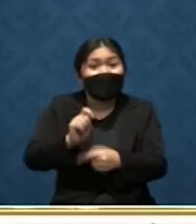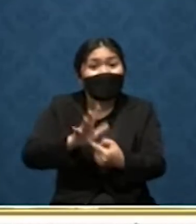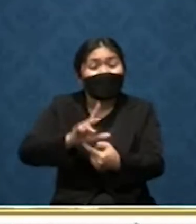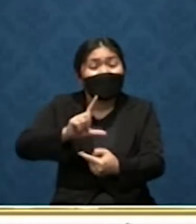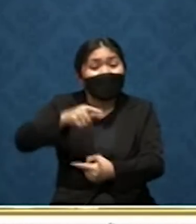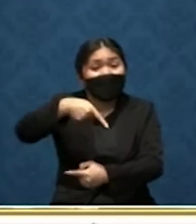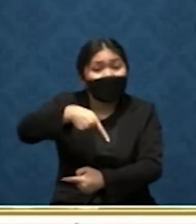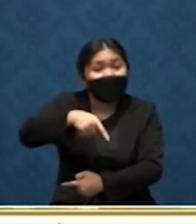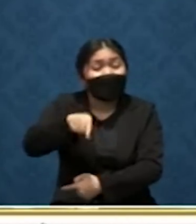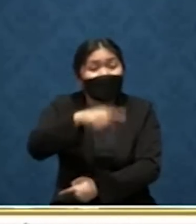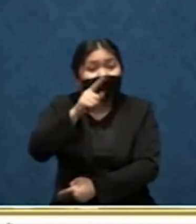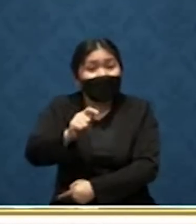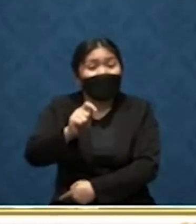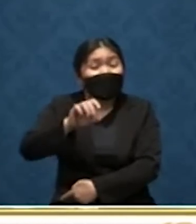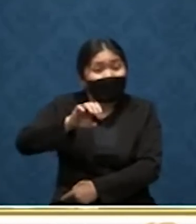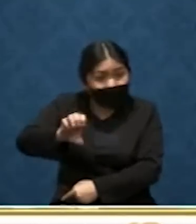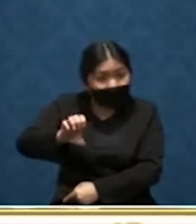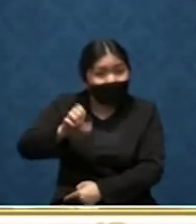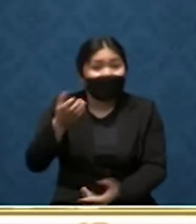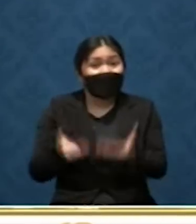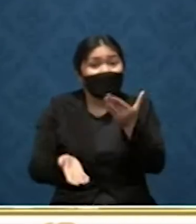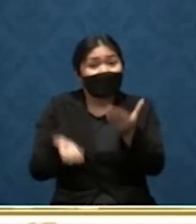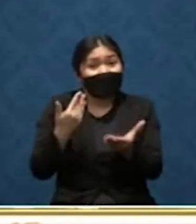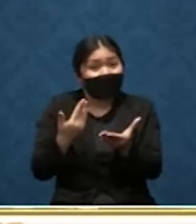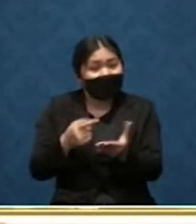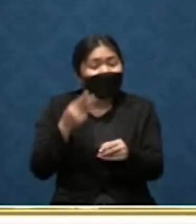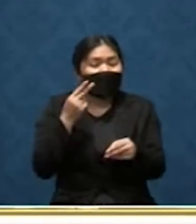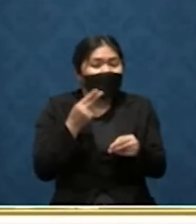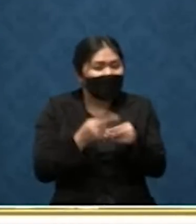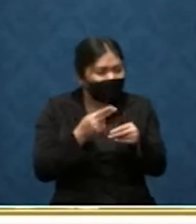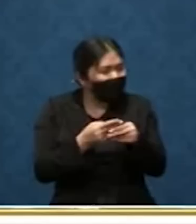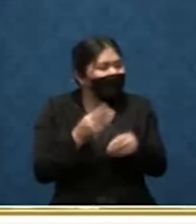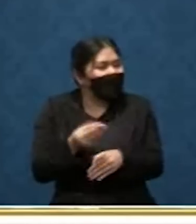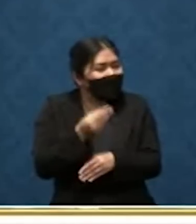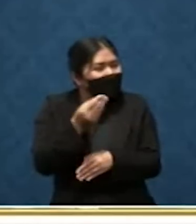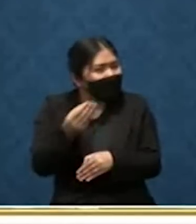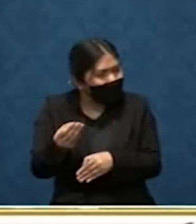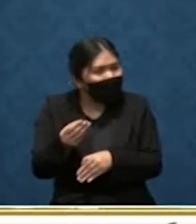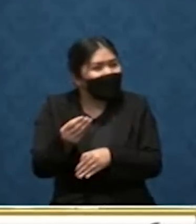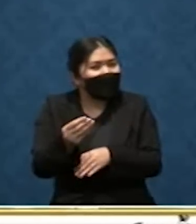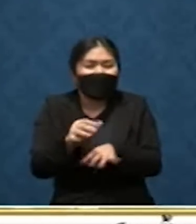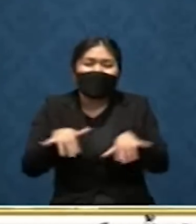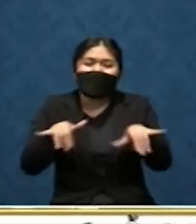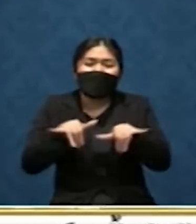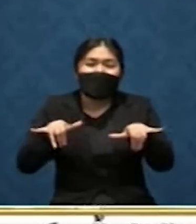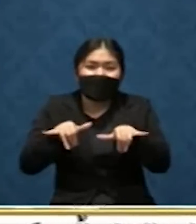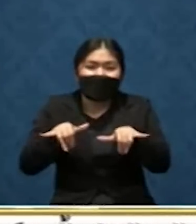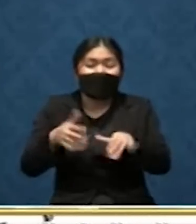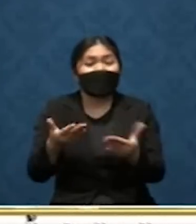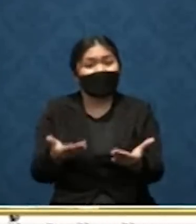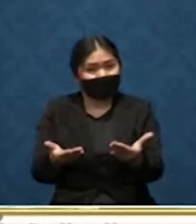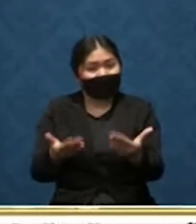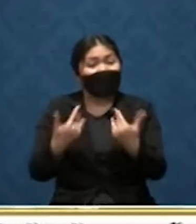ยถือหุ้นเอรวกรุENNั้นเป็นการให้นำชื่อไปใช้เฉยๆ ก็ยอมรกตรงๆวาเป็แ่เพีนมีนี